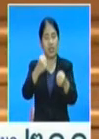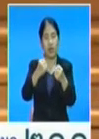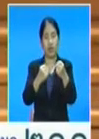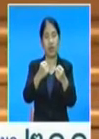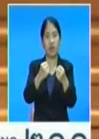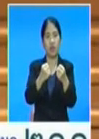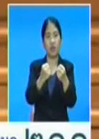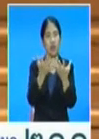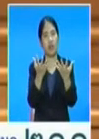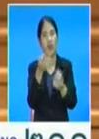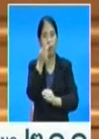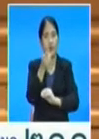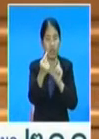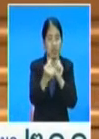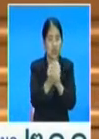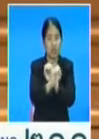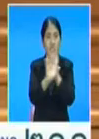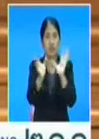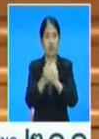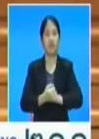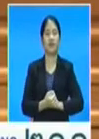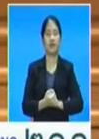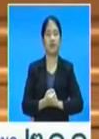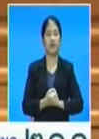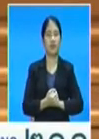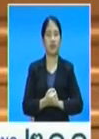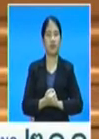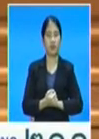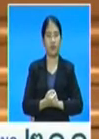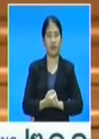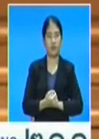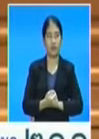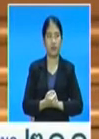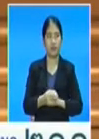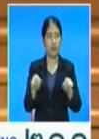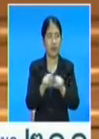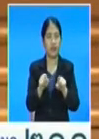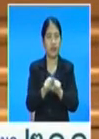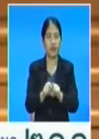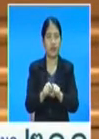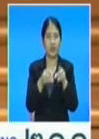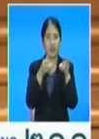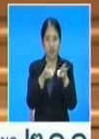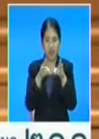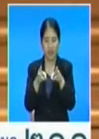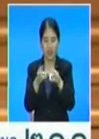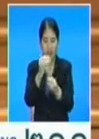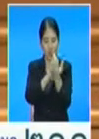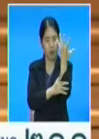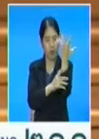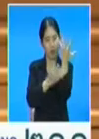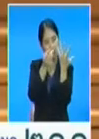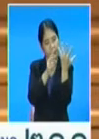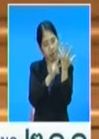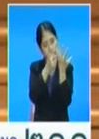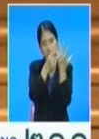ฟเลี้ยวจนกระจกเลี้ยวจนทางโค้งแต่ในขณะเดียวกันความสวยงามความร่มรื่นยังอยู่นะครับ